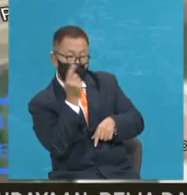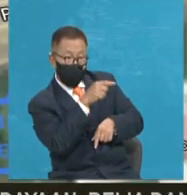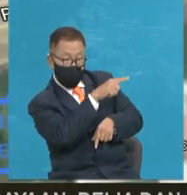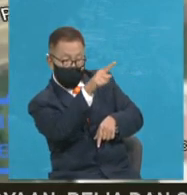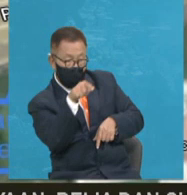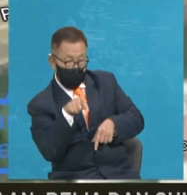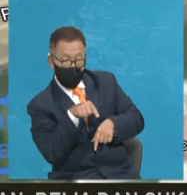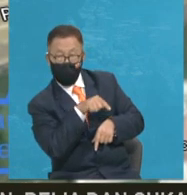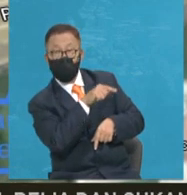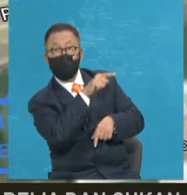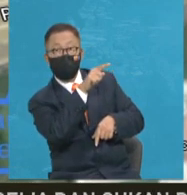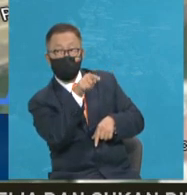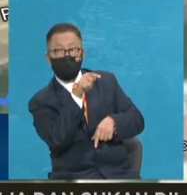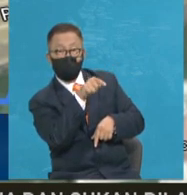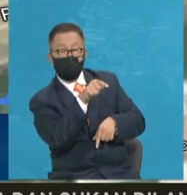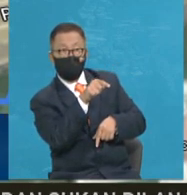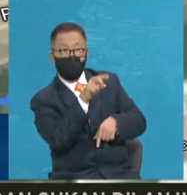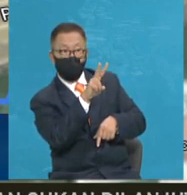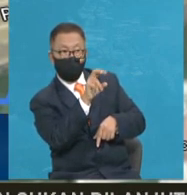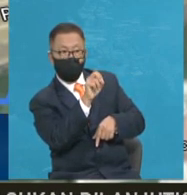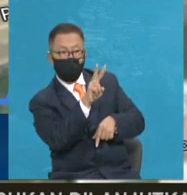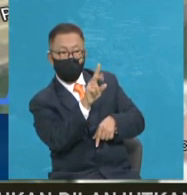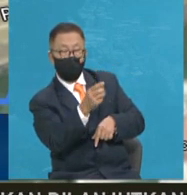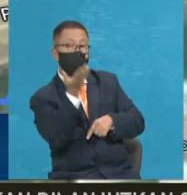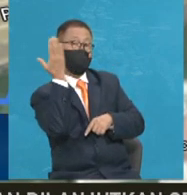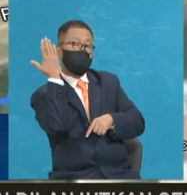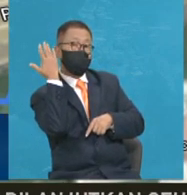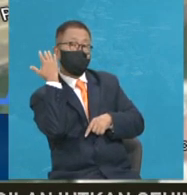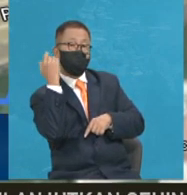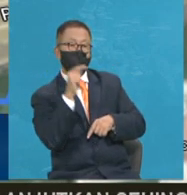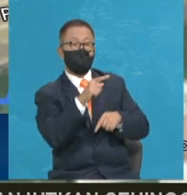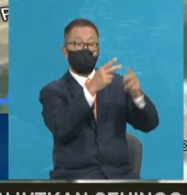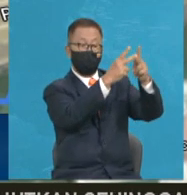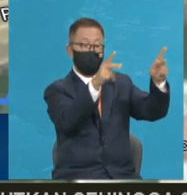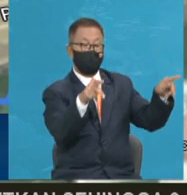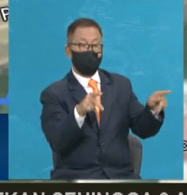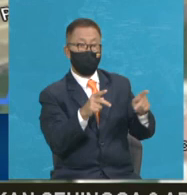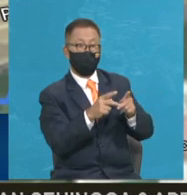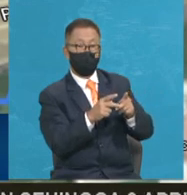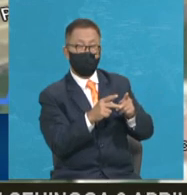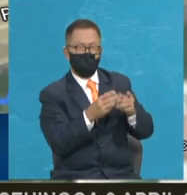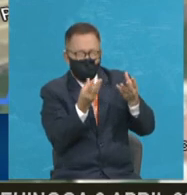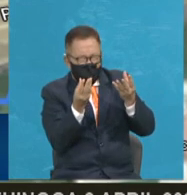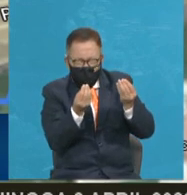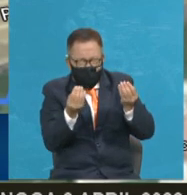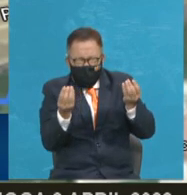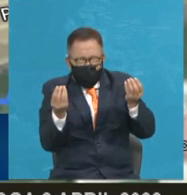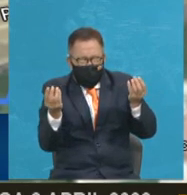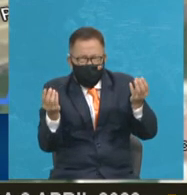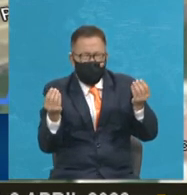kaji selidik gerai Ramadan 2021 yang lalu bagian ini mendapati adanya lebih